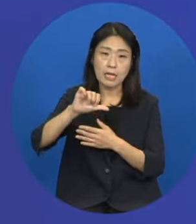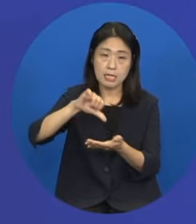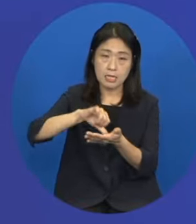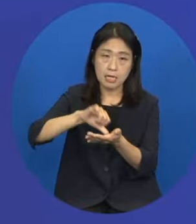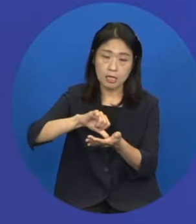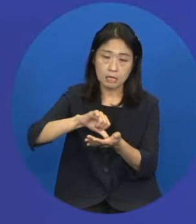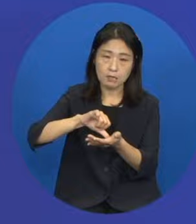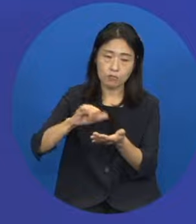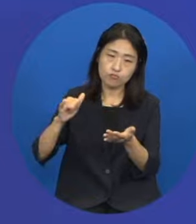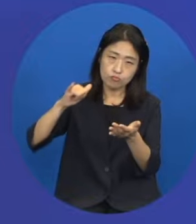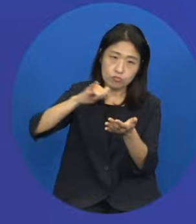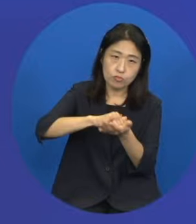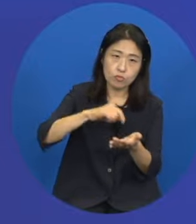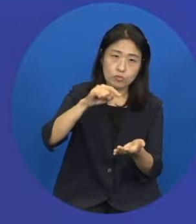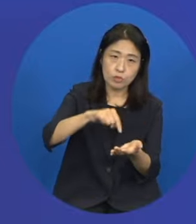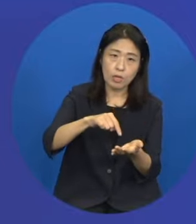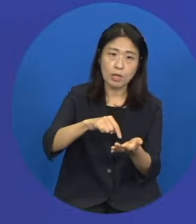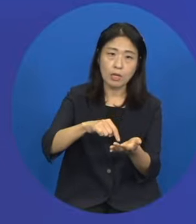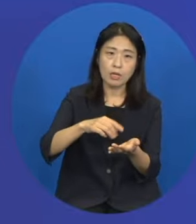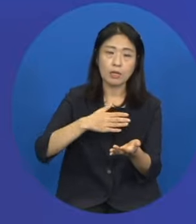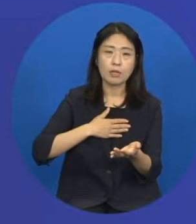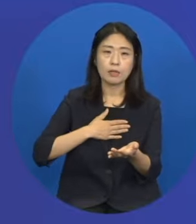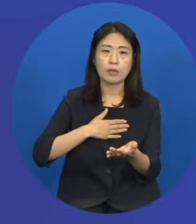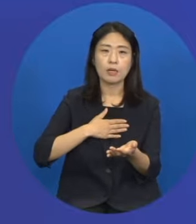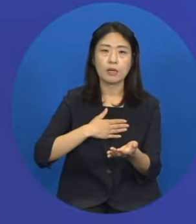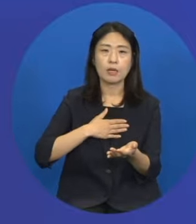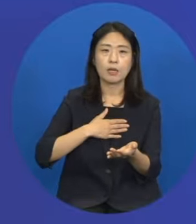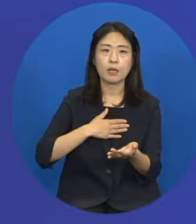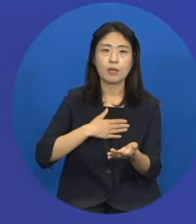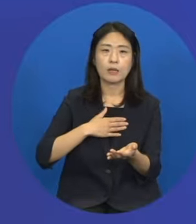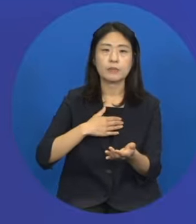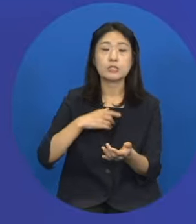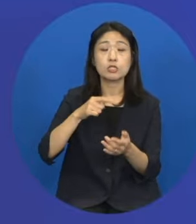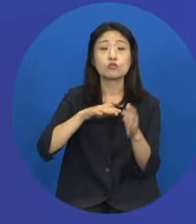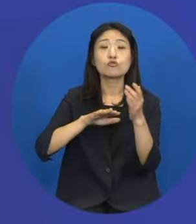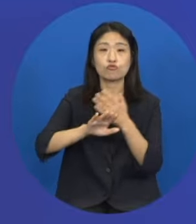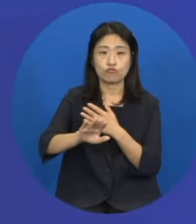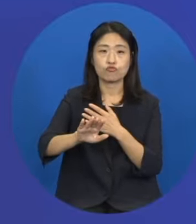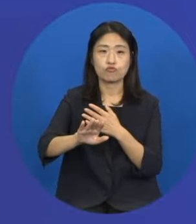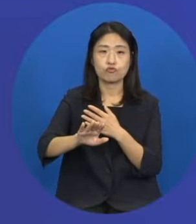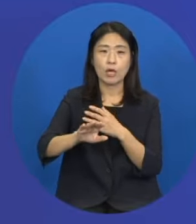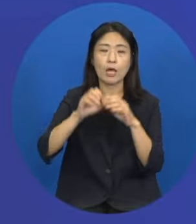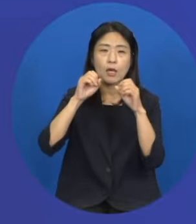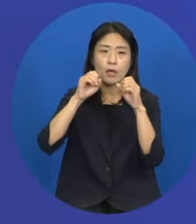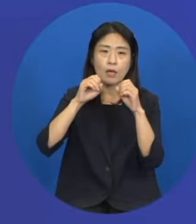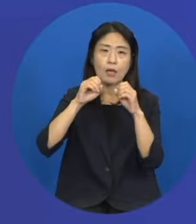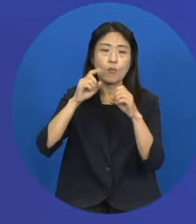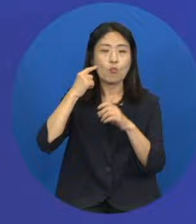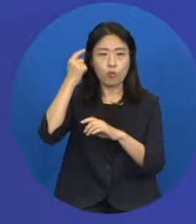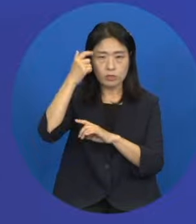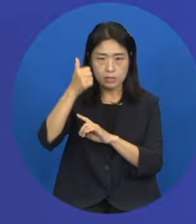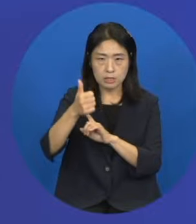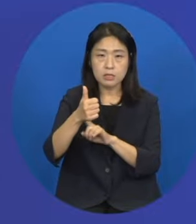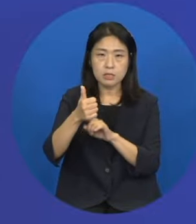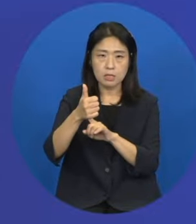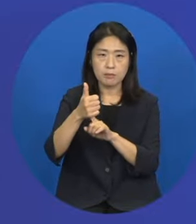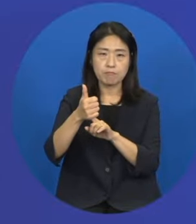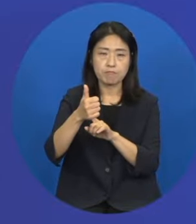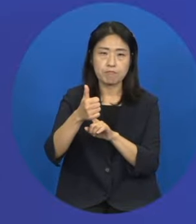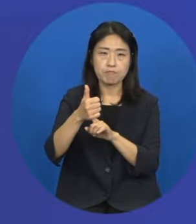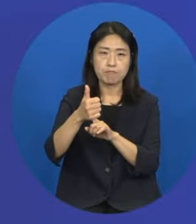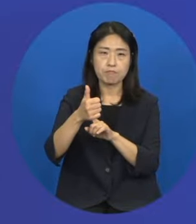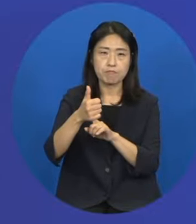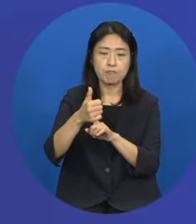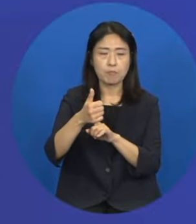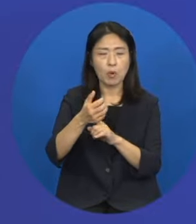사역자들이 감옥에 갇힌 거예요. 이유는 이거였습니다. 전도와 선교를 통한 국가 안보에 반하는 행위를